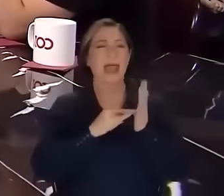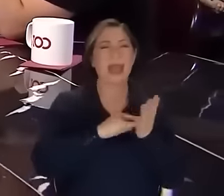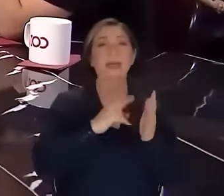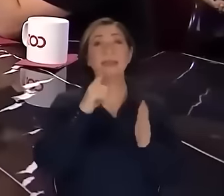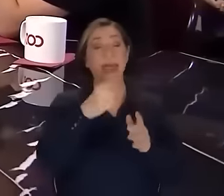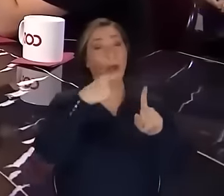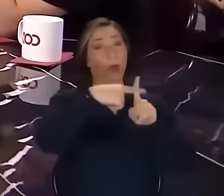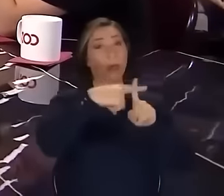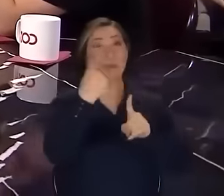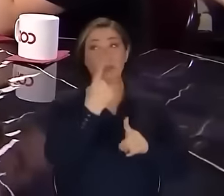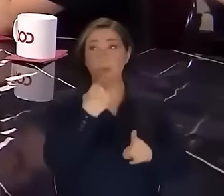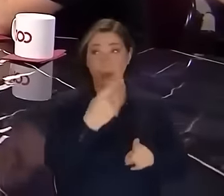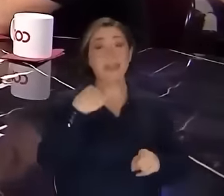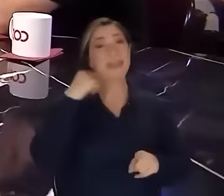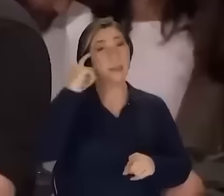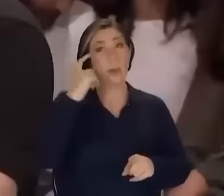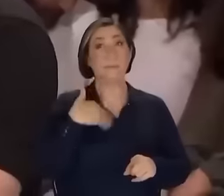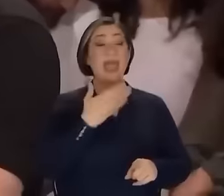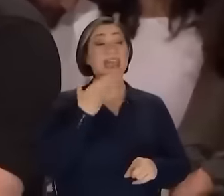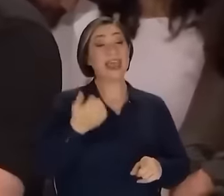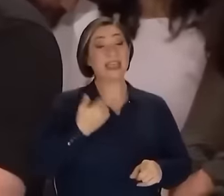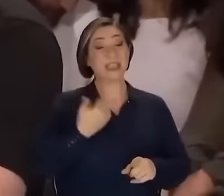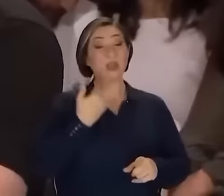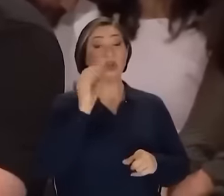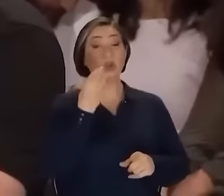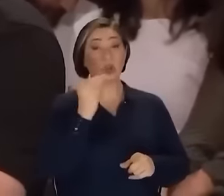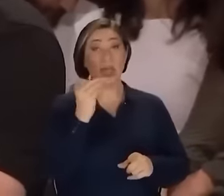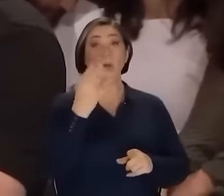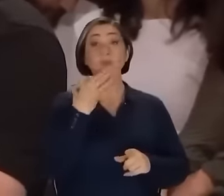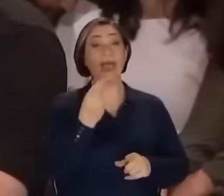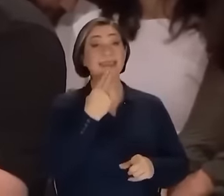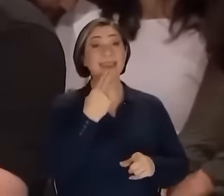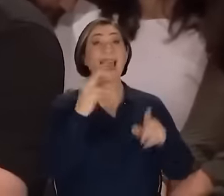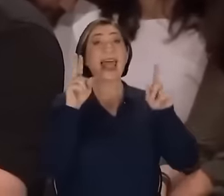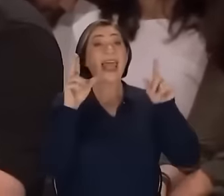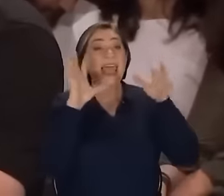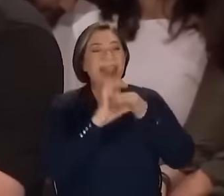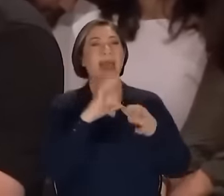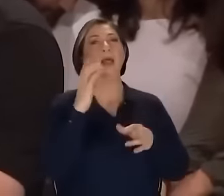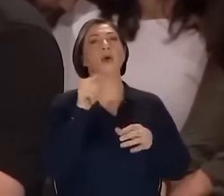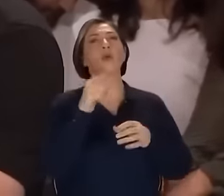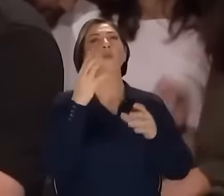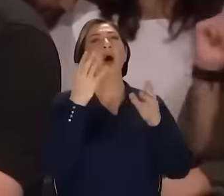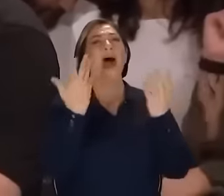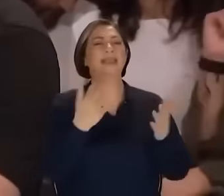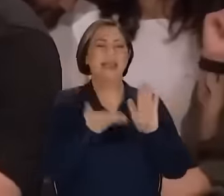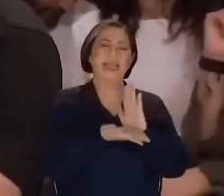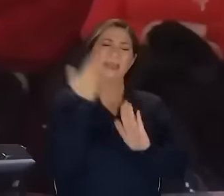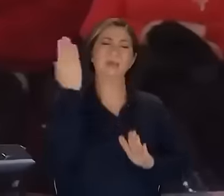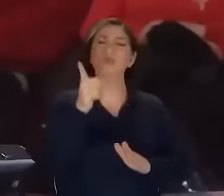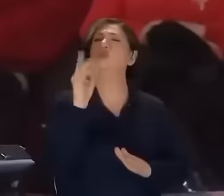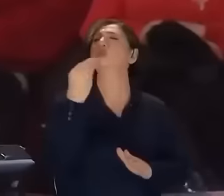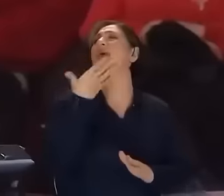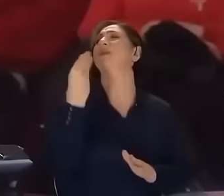sen de olumlu bir şey söylediğini tahmin ediyorum. Ben yakışıklı çocuklarla ilgili, güzel kızlarla ilgili çok, yani bu şeyi artık kalksın. Bu